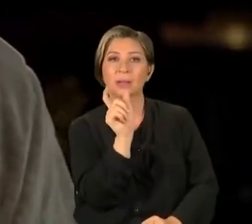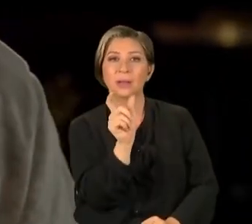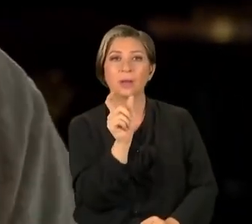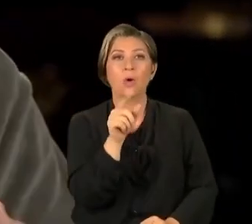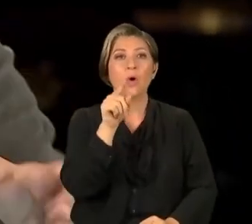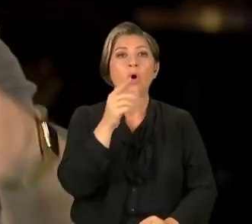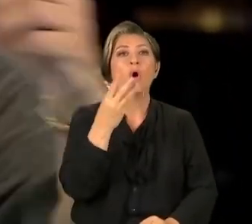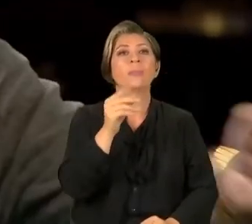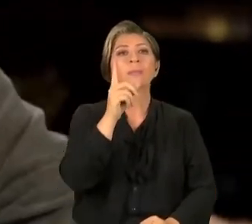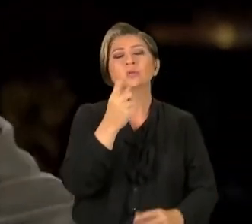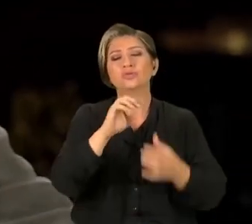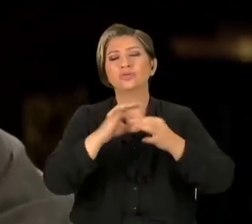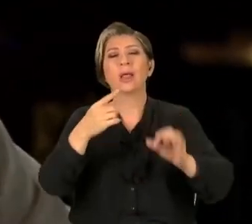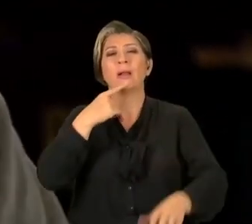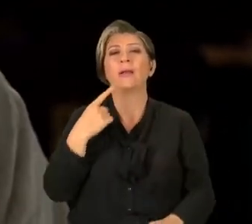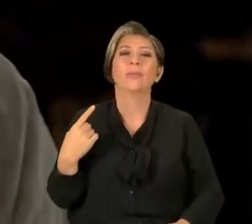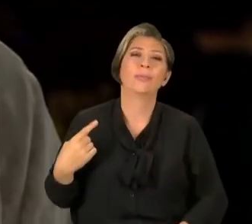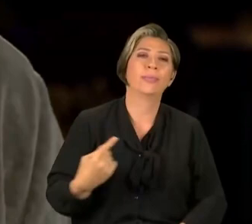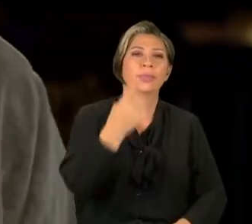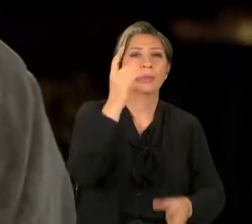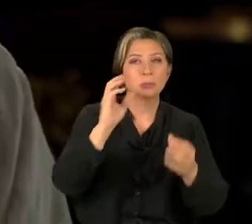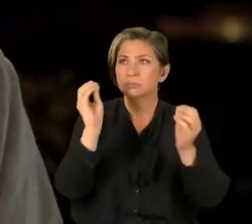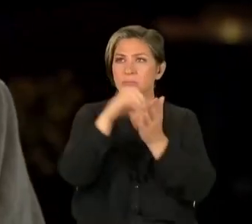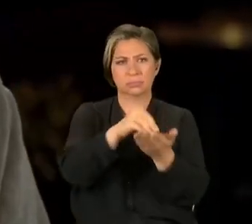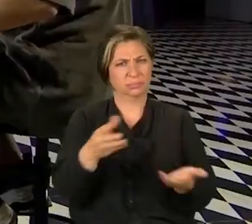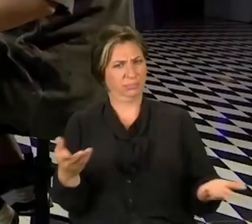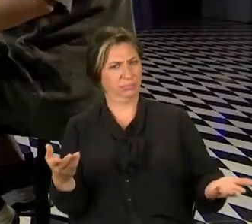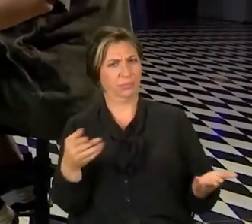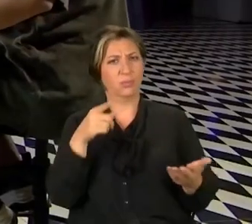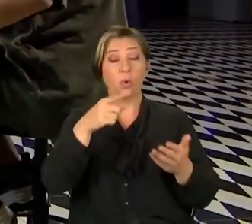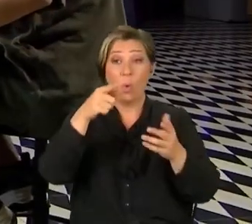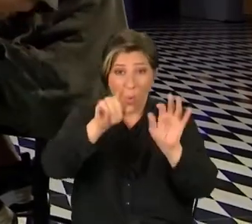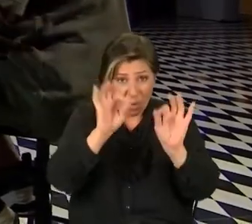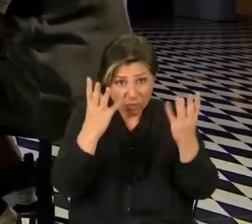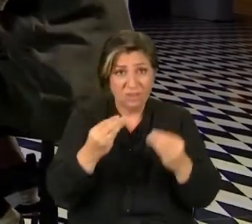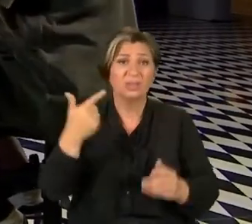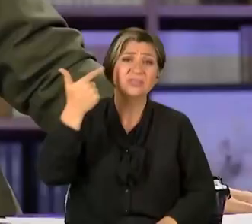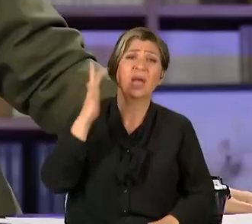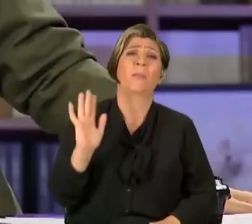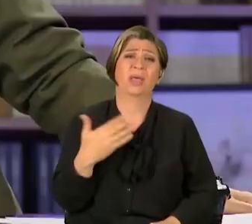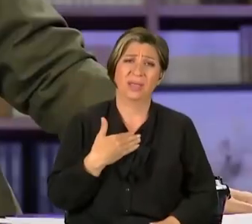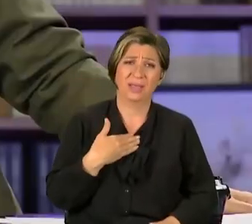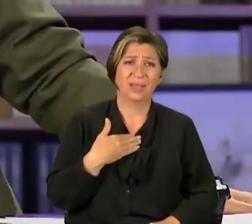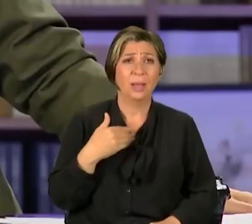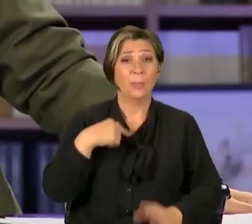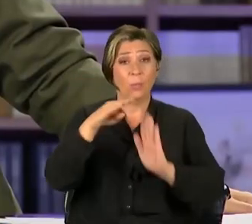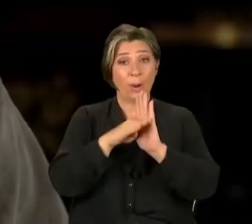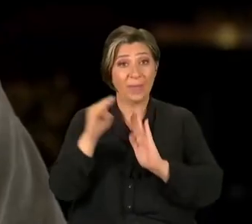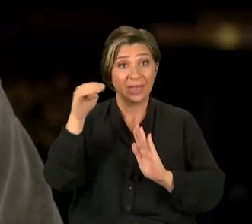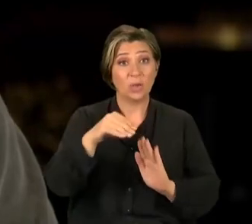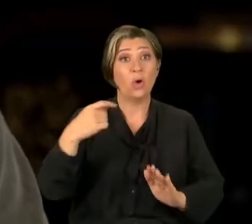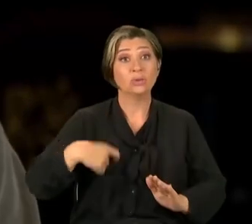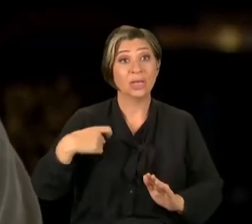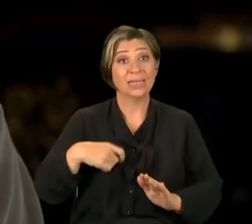olmuyor olur olmadı ya öyle bir cümleyi bile havadan koyar gibi koymuşlar mesela Öyle çekecekse zaten çekmesin Biz Çünkü ben özellikle Bu programlara gelirken